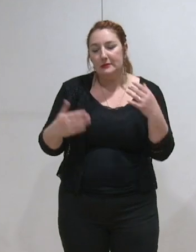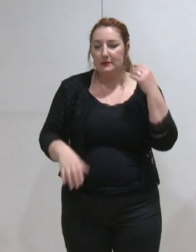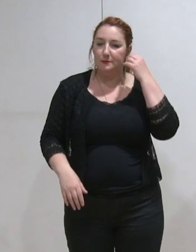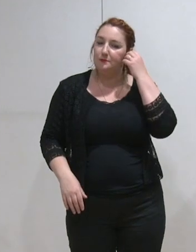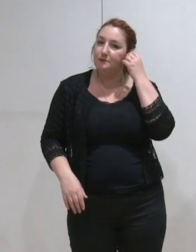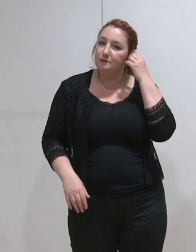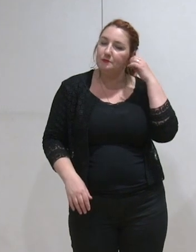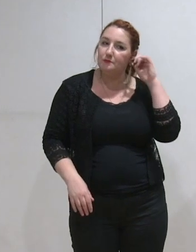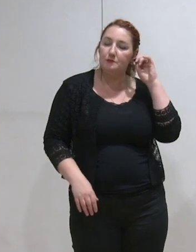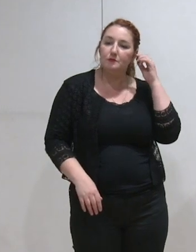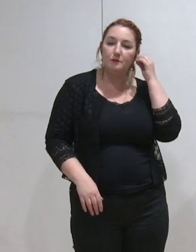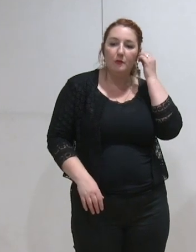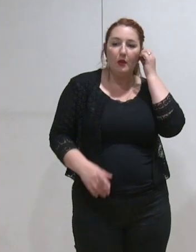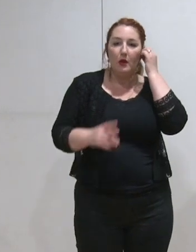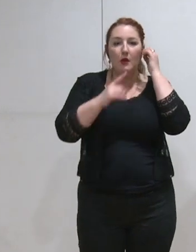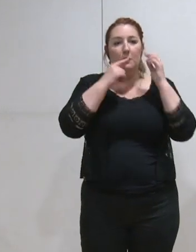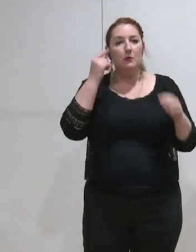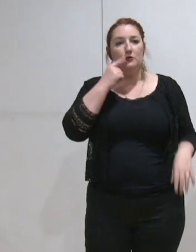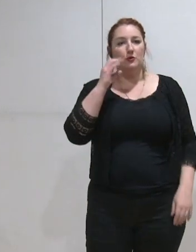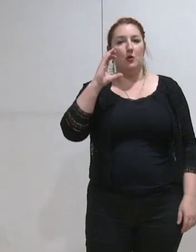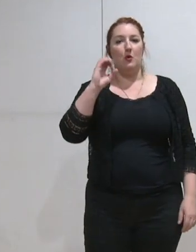remercie monsieur confesson